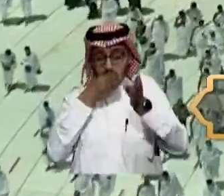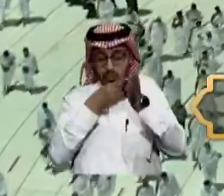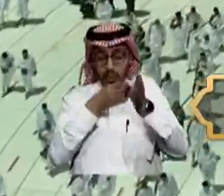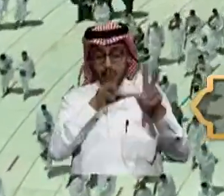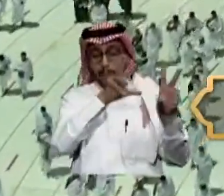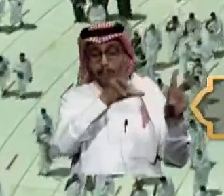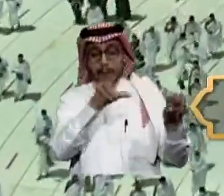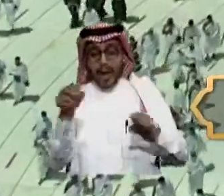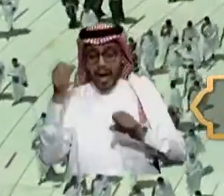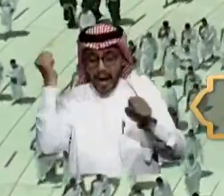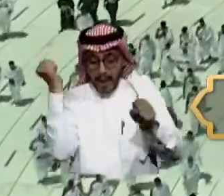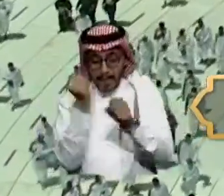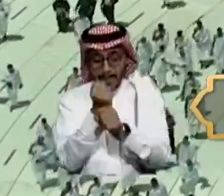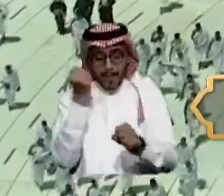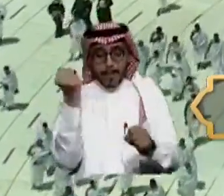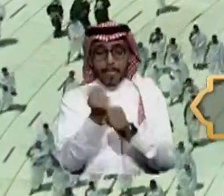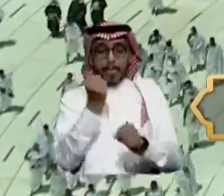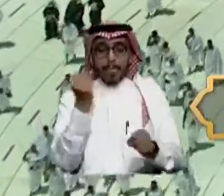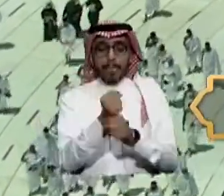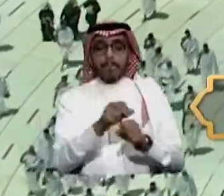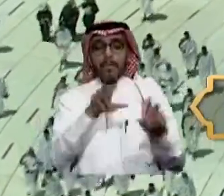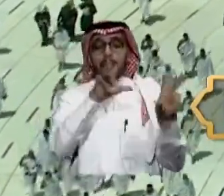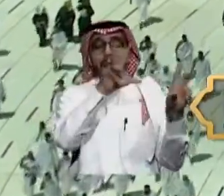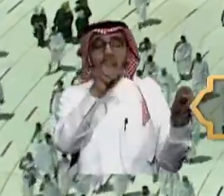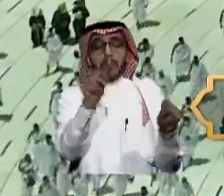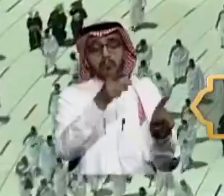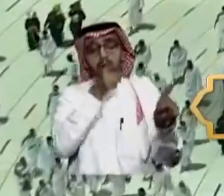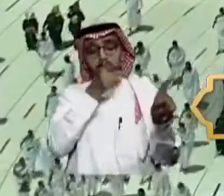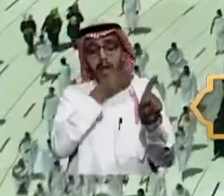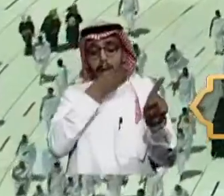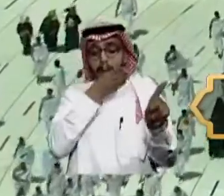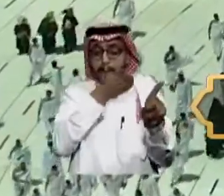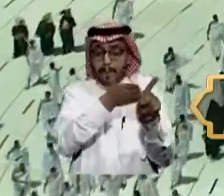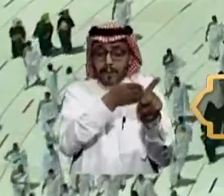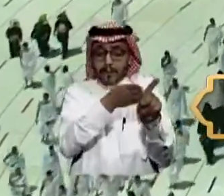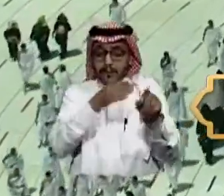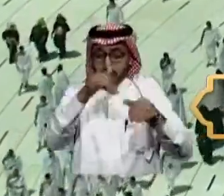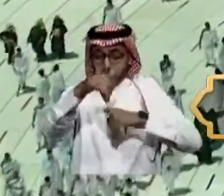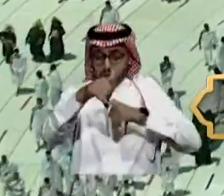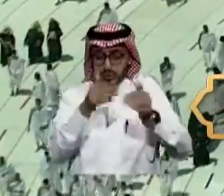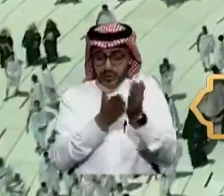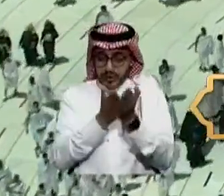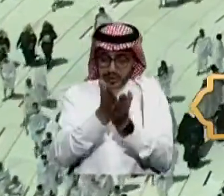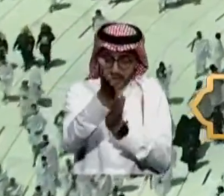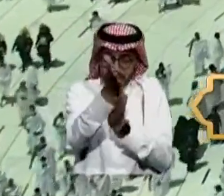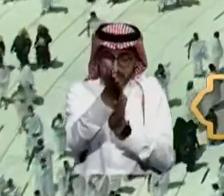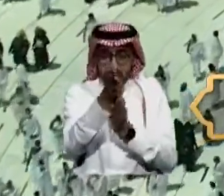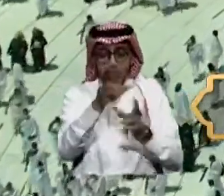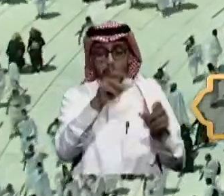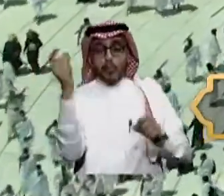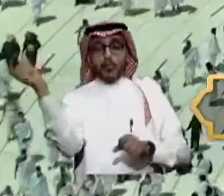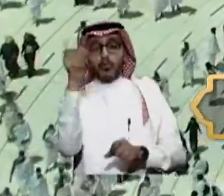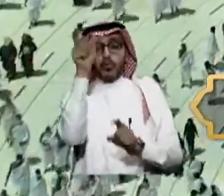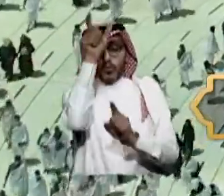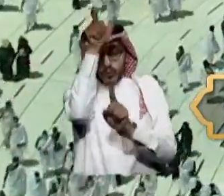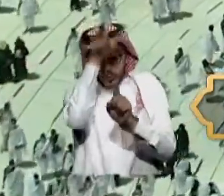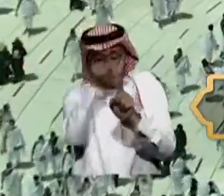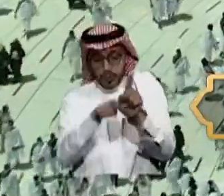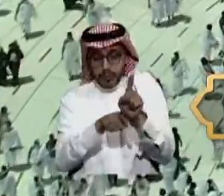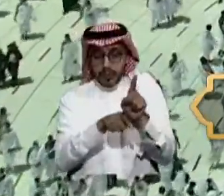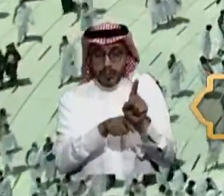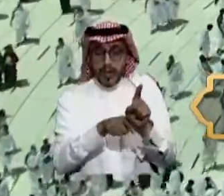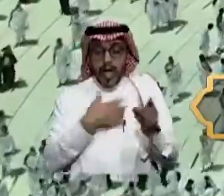وتطبيقا عمليا وقدوه ومنهاجا يحتذيه يحتذيه المسلمون